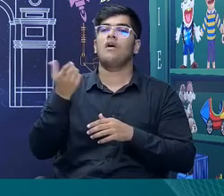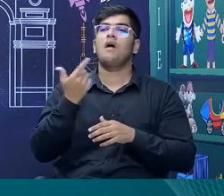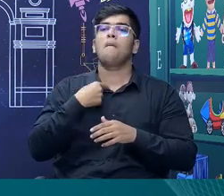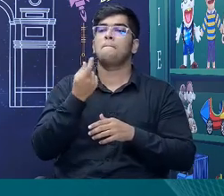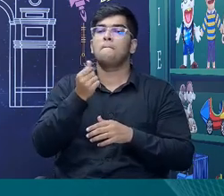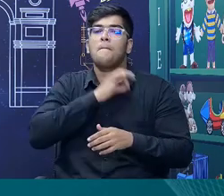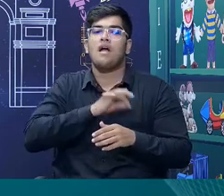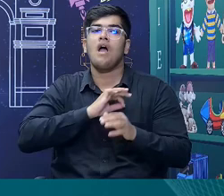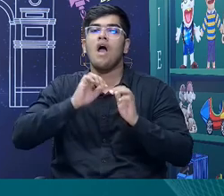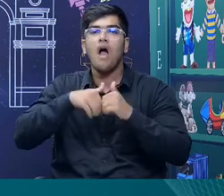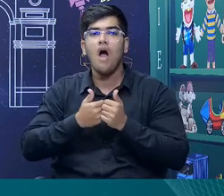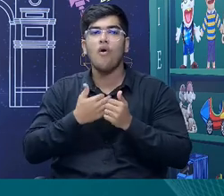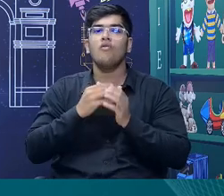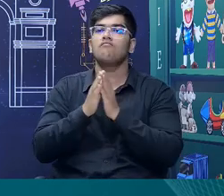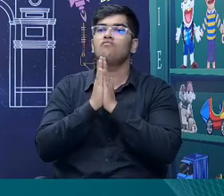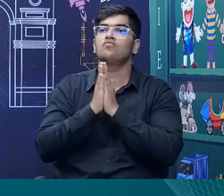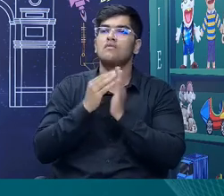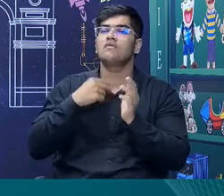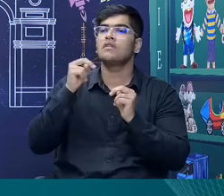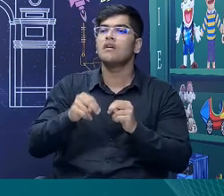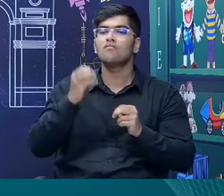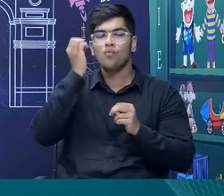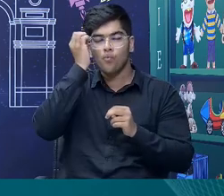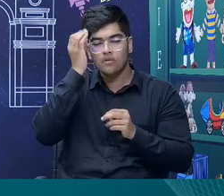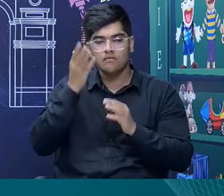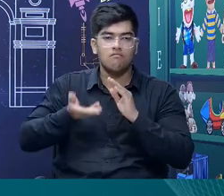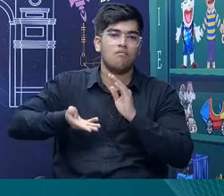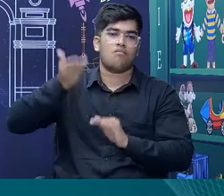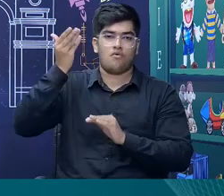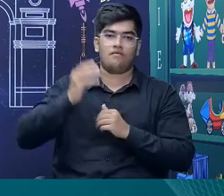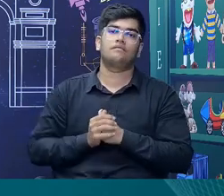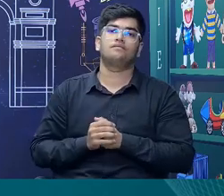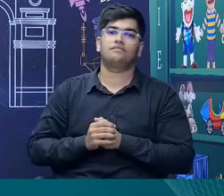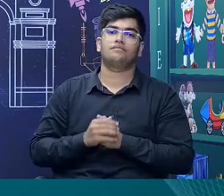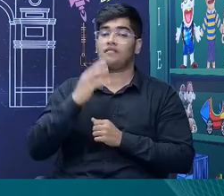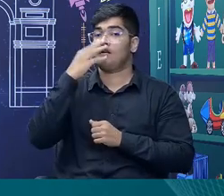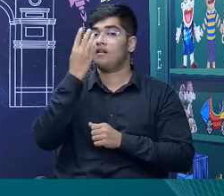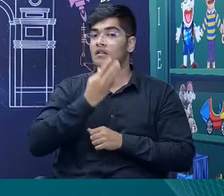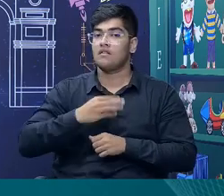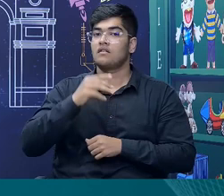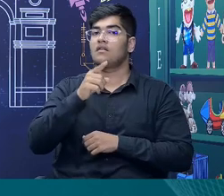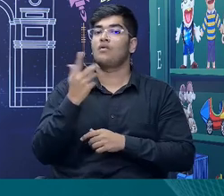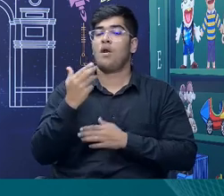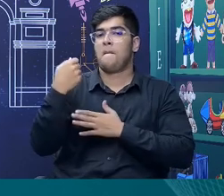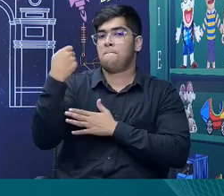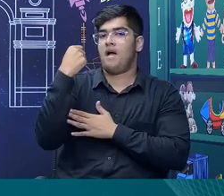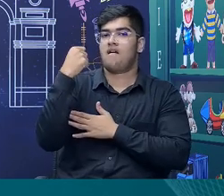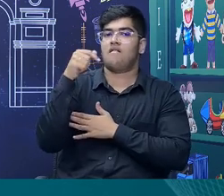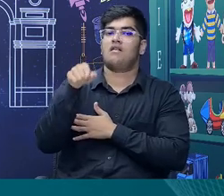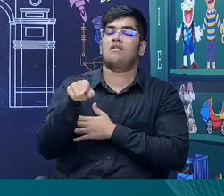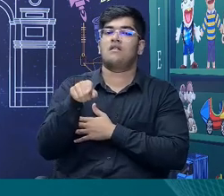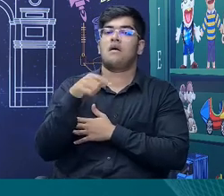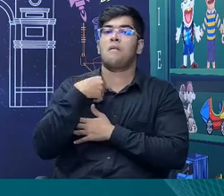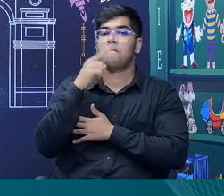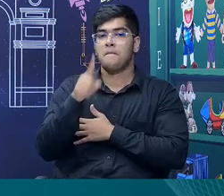कमाने हैं किस तरह से वेल्थ चाहिए और गणेश जी क्या रिप्रेजेंट करते हैं वह पावर की